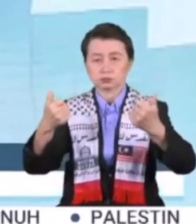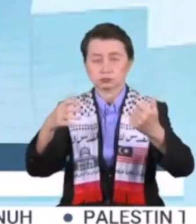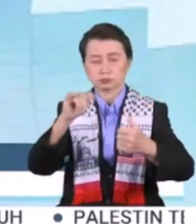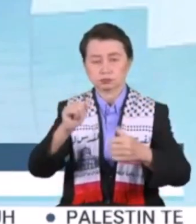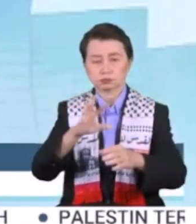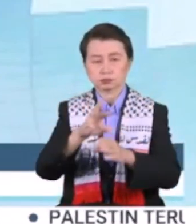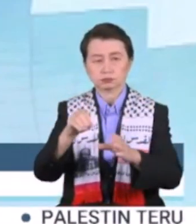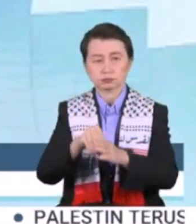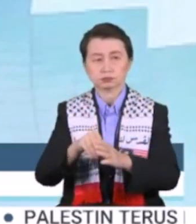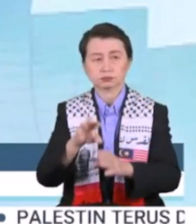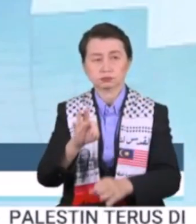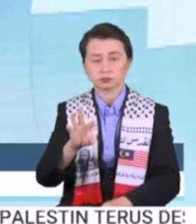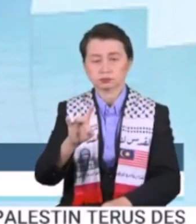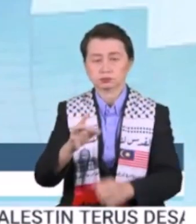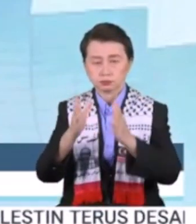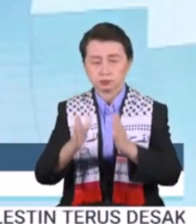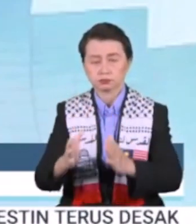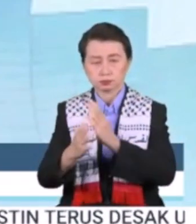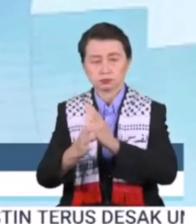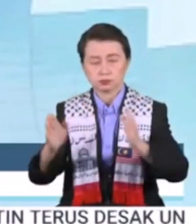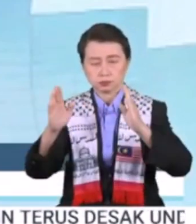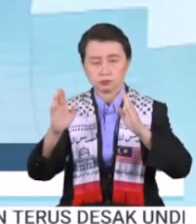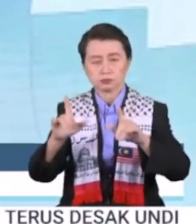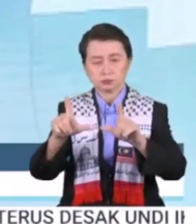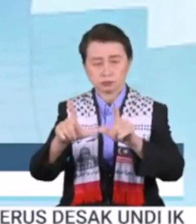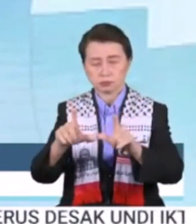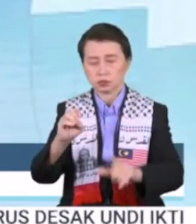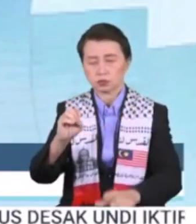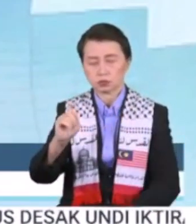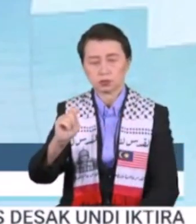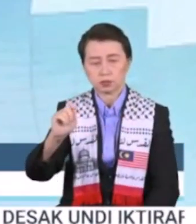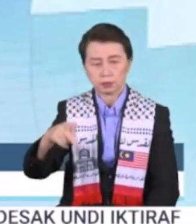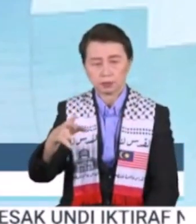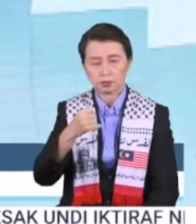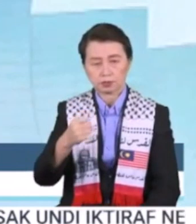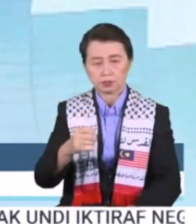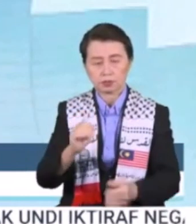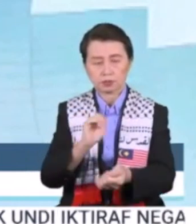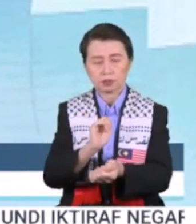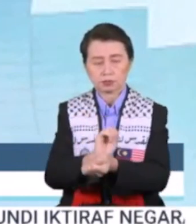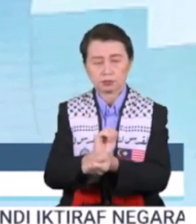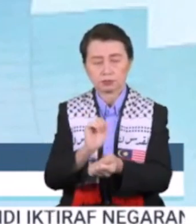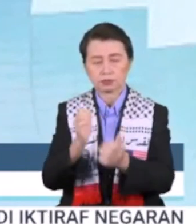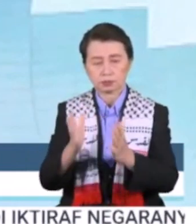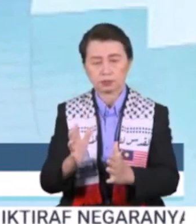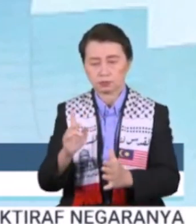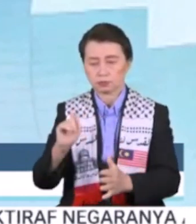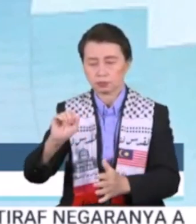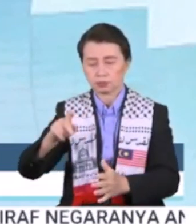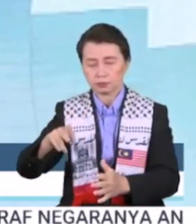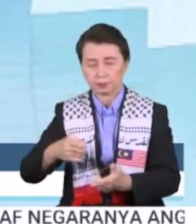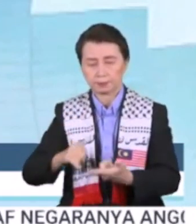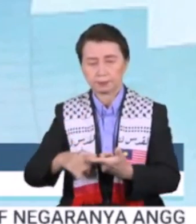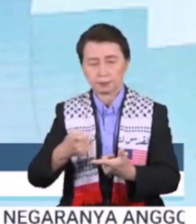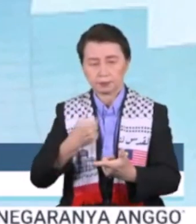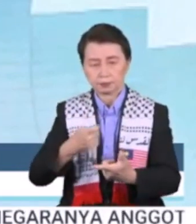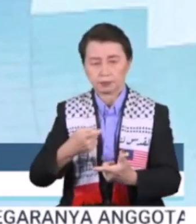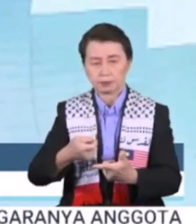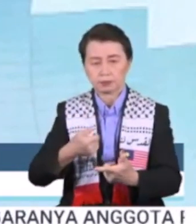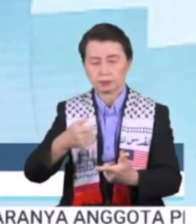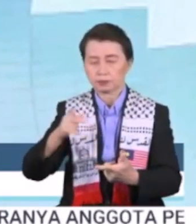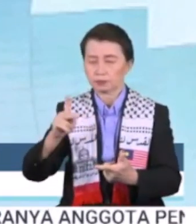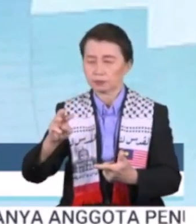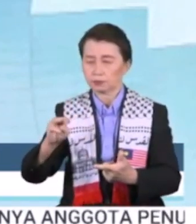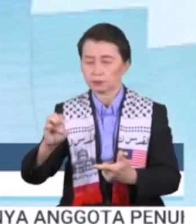yang melibatkan 98 orang bebas berlesen OBB dari penjara Tapah, 32 dari Pusat Koreksional